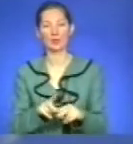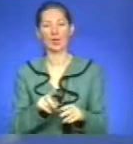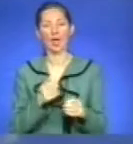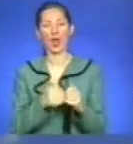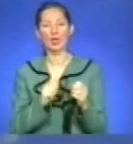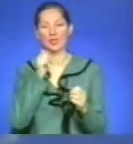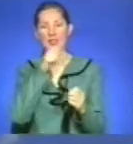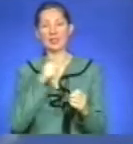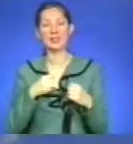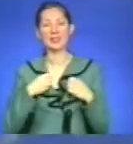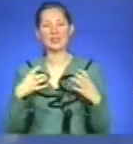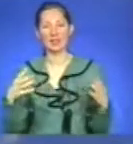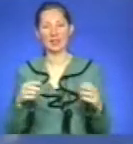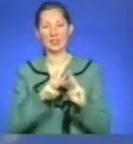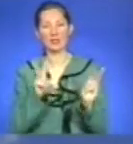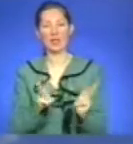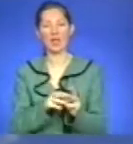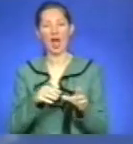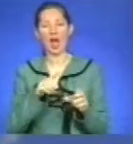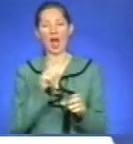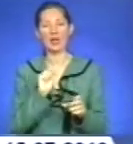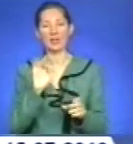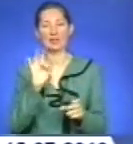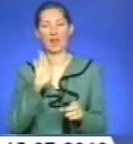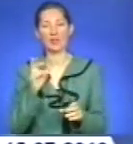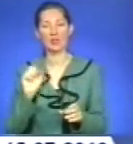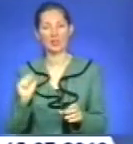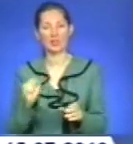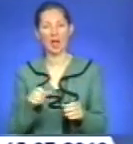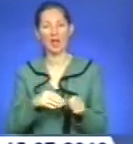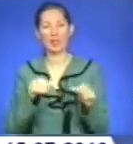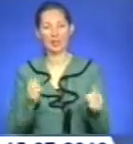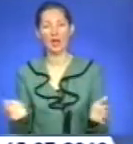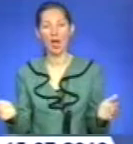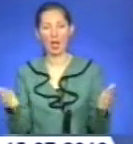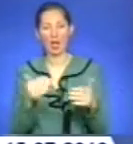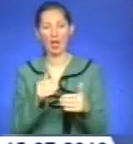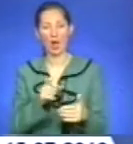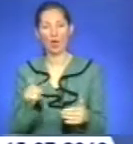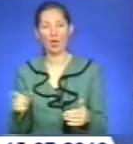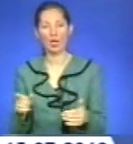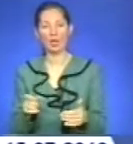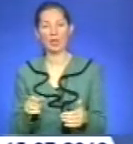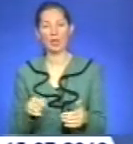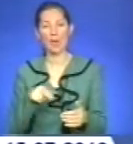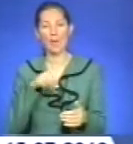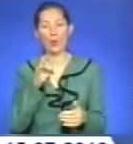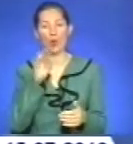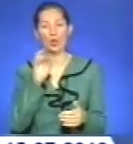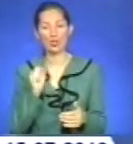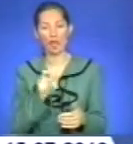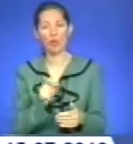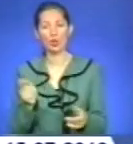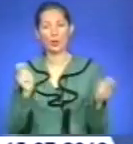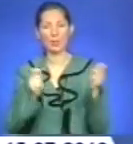Щороку свята «Зарваницька земля» скликає прочан на всеукраїнську та молодіжну прощі. Люди йдуть з усієї Тернопільщини, з